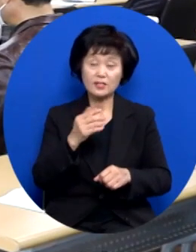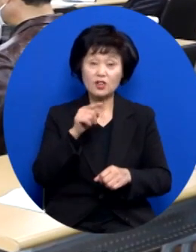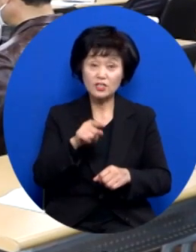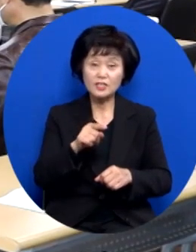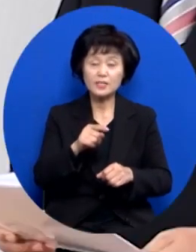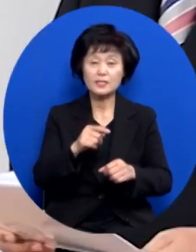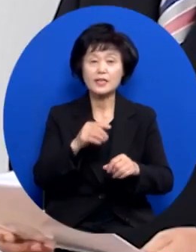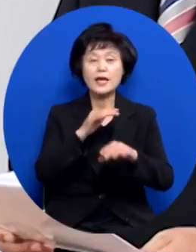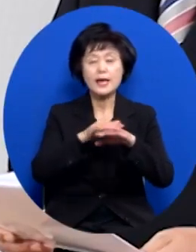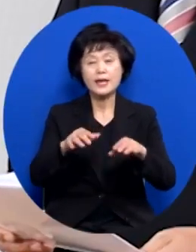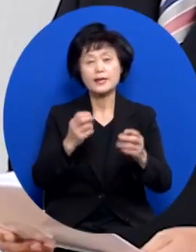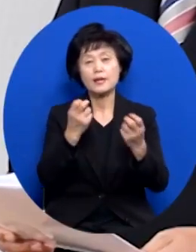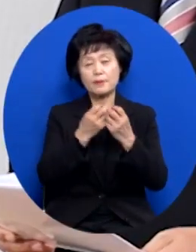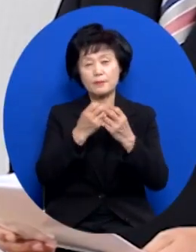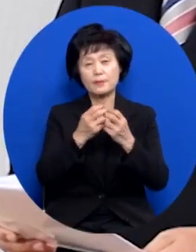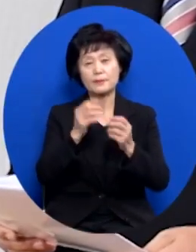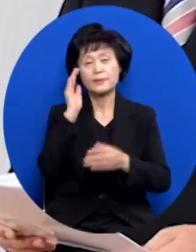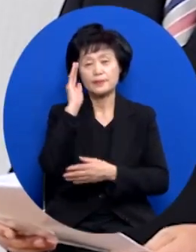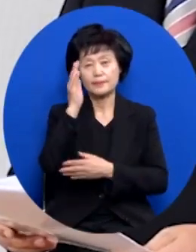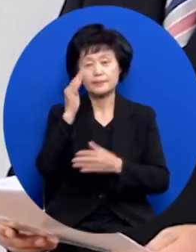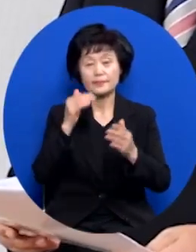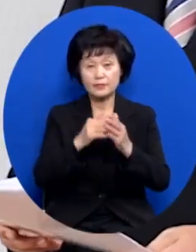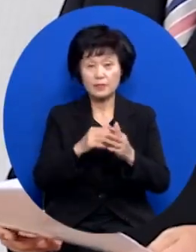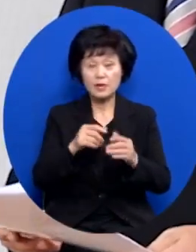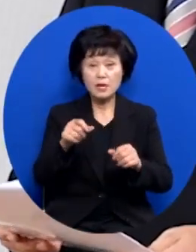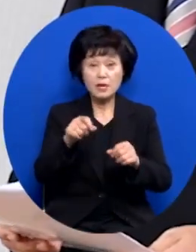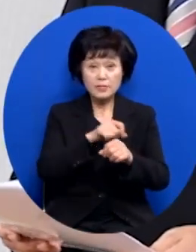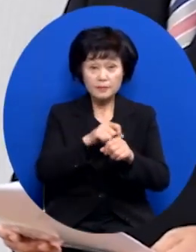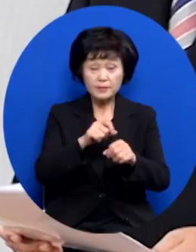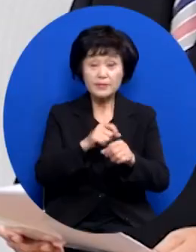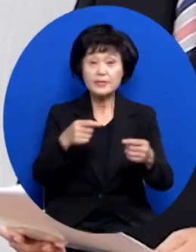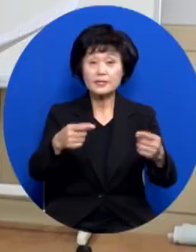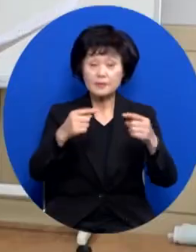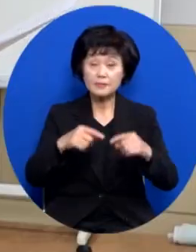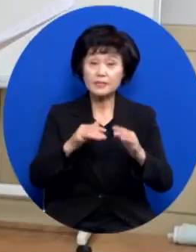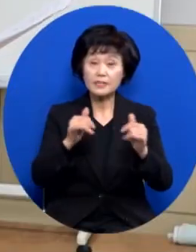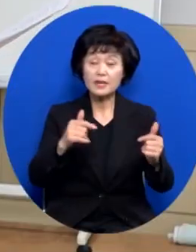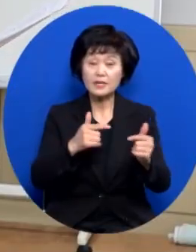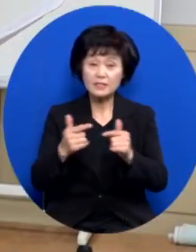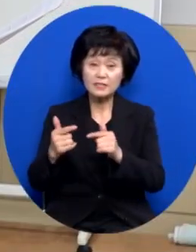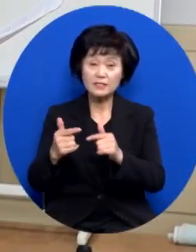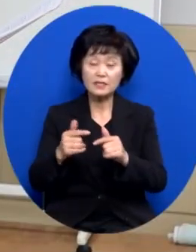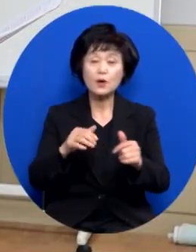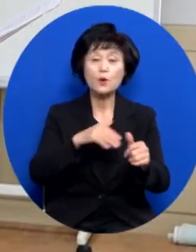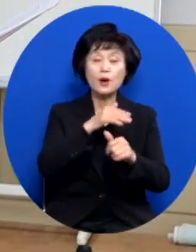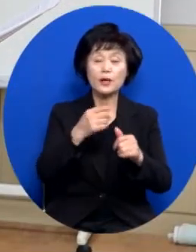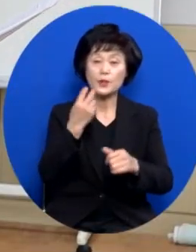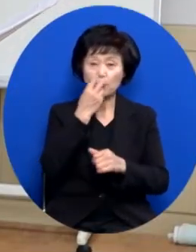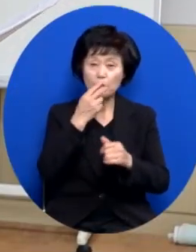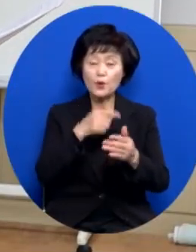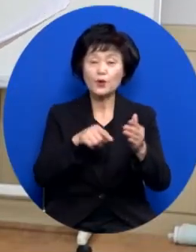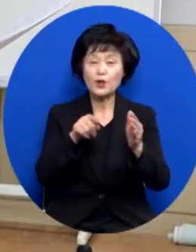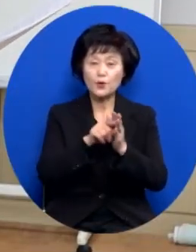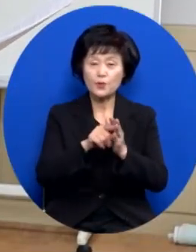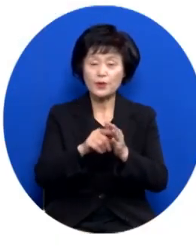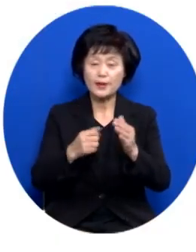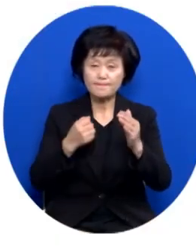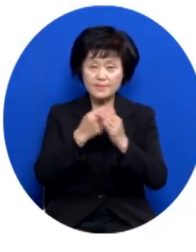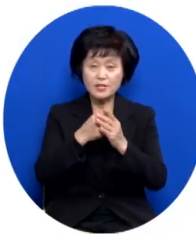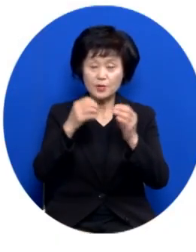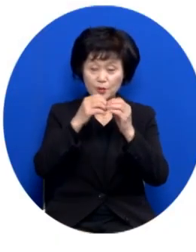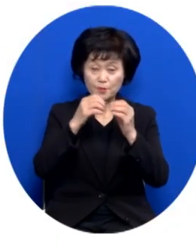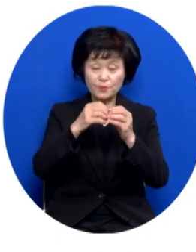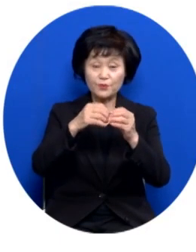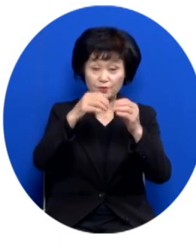될 것이라고 강조했습니다. 특별히 참석자들은 전남 환경보호를 위한 그리스도인의 결의문을 함께 낭독하고